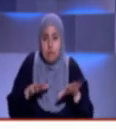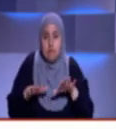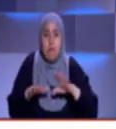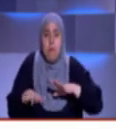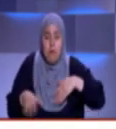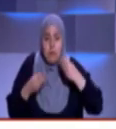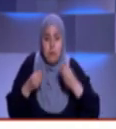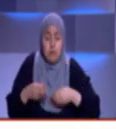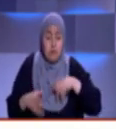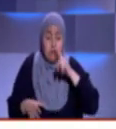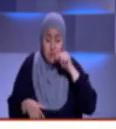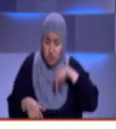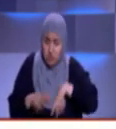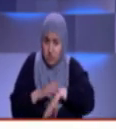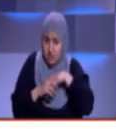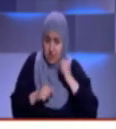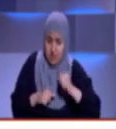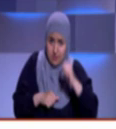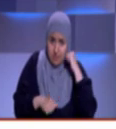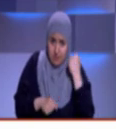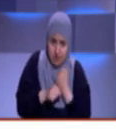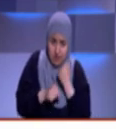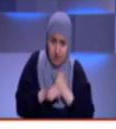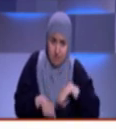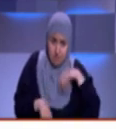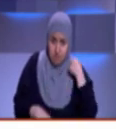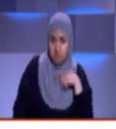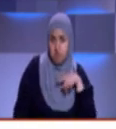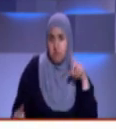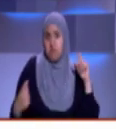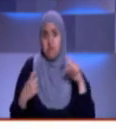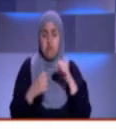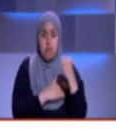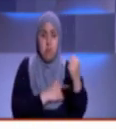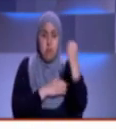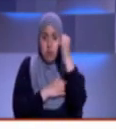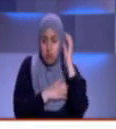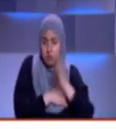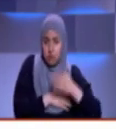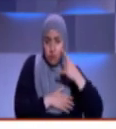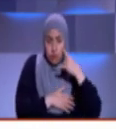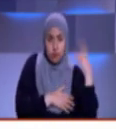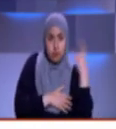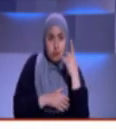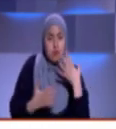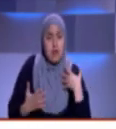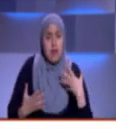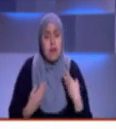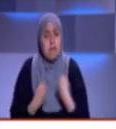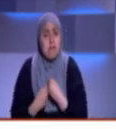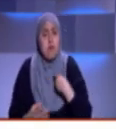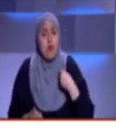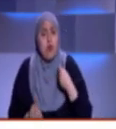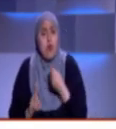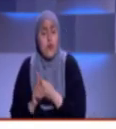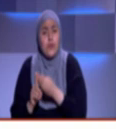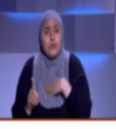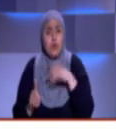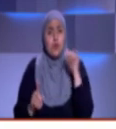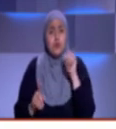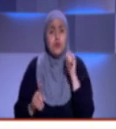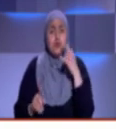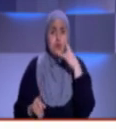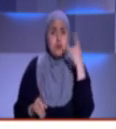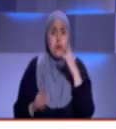حدث بالأمس من الملحمة البطولية التي سطرها رجال الشرطة المصرية يضاف إلى ما سبقه